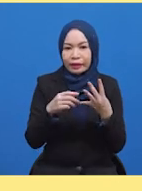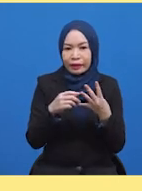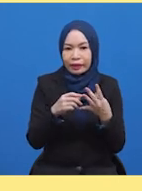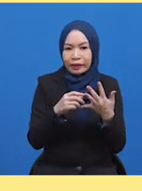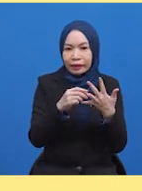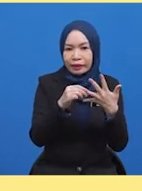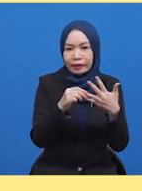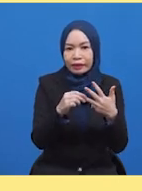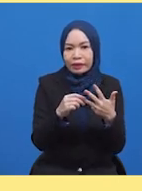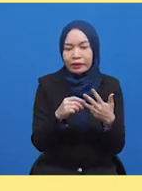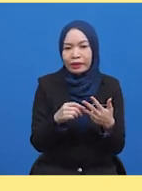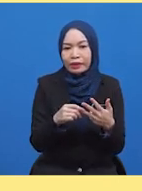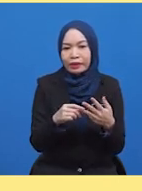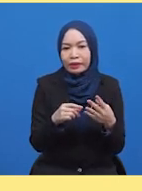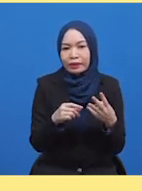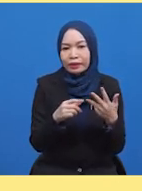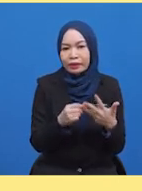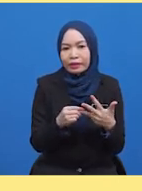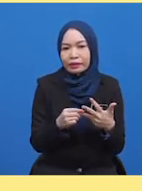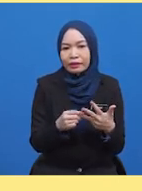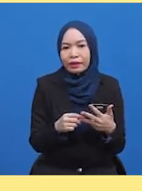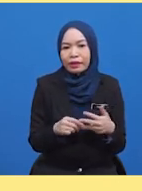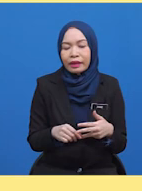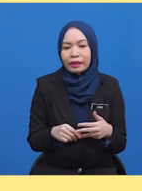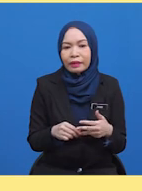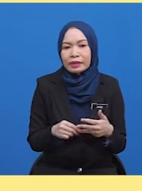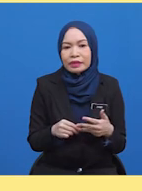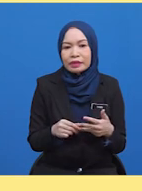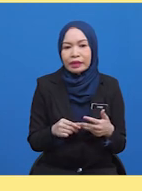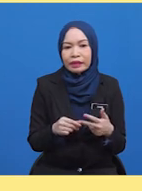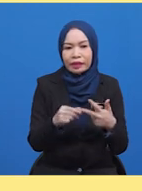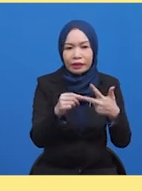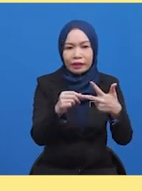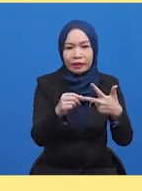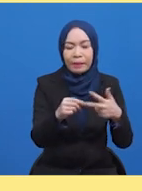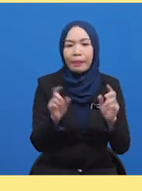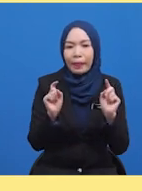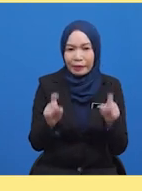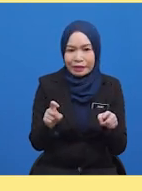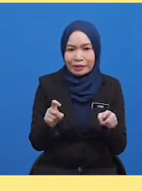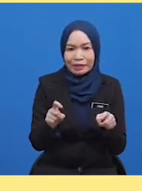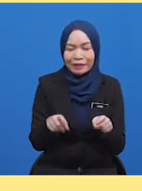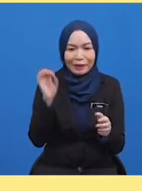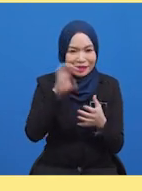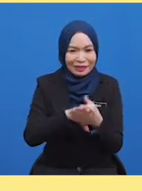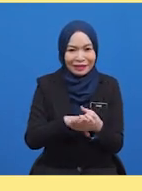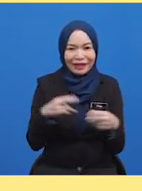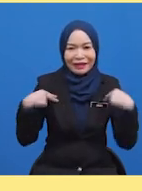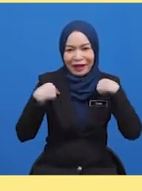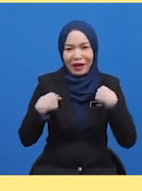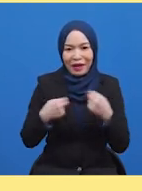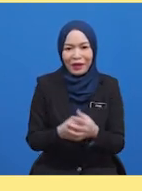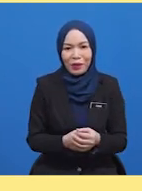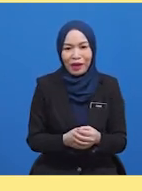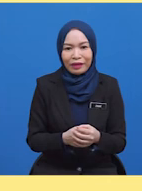memastikan Haiwan peliharaan kita berada dalam keadaan yang selamat pada pendapat